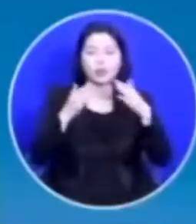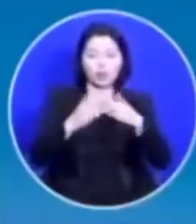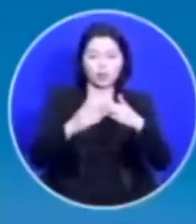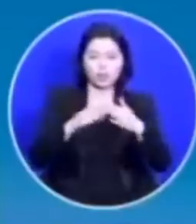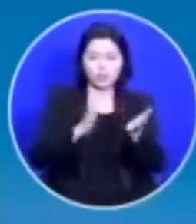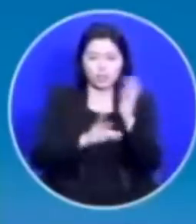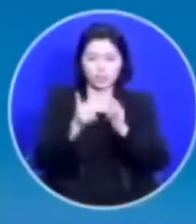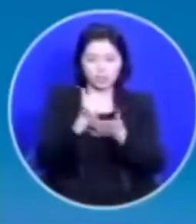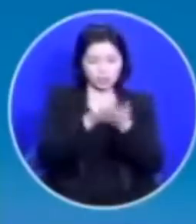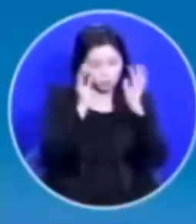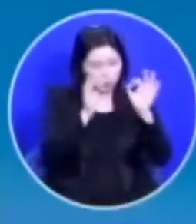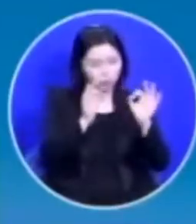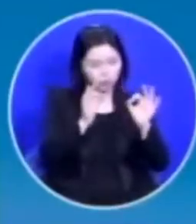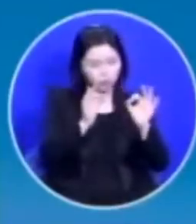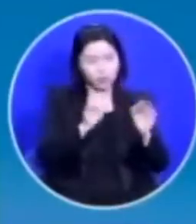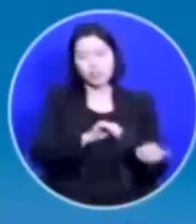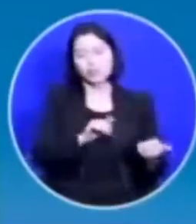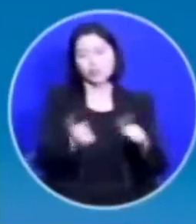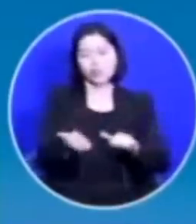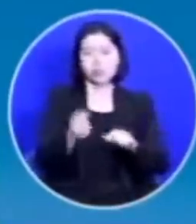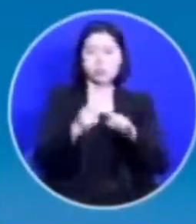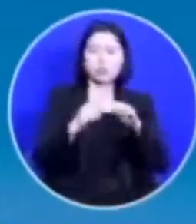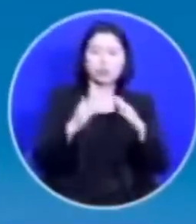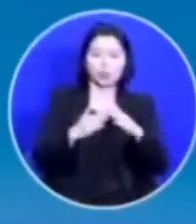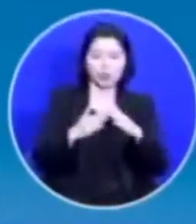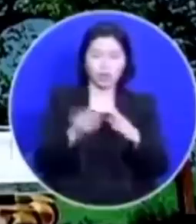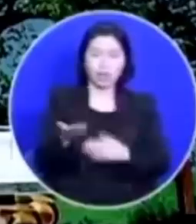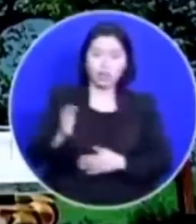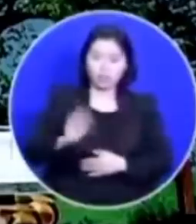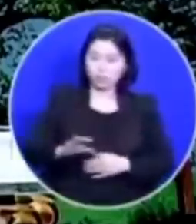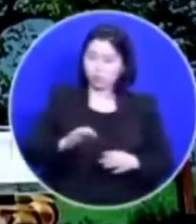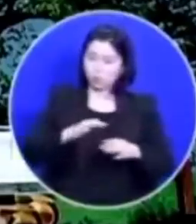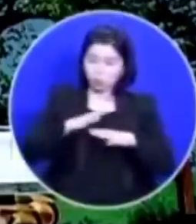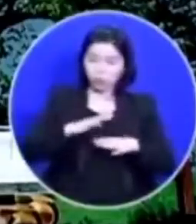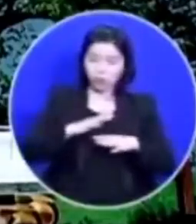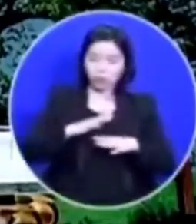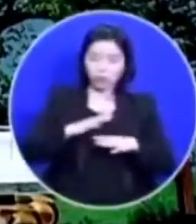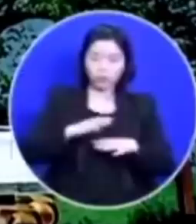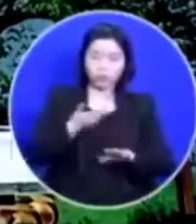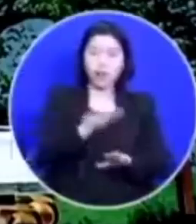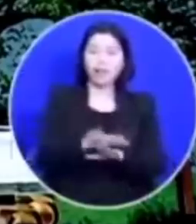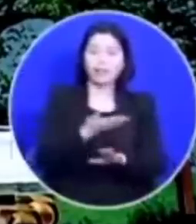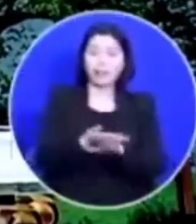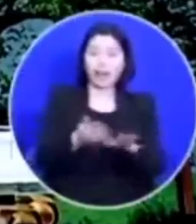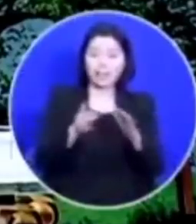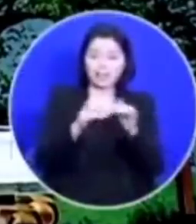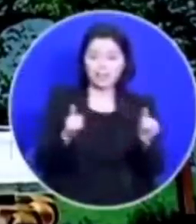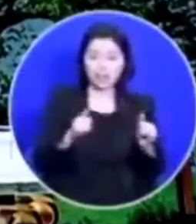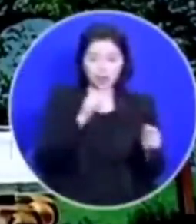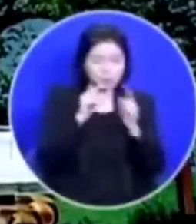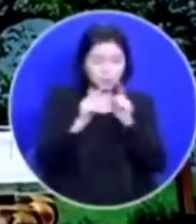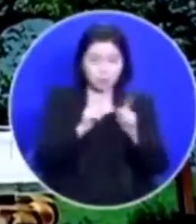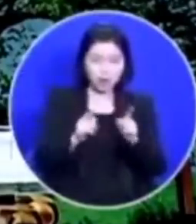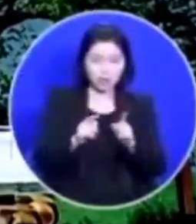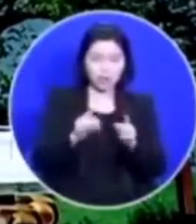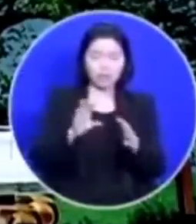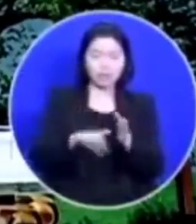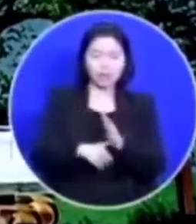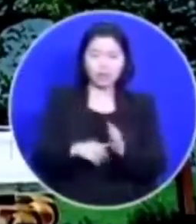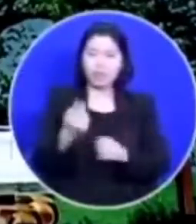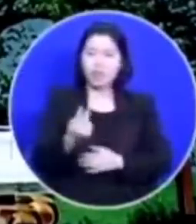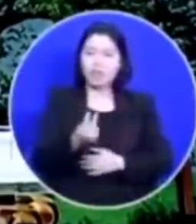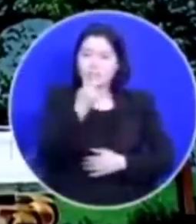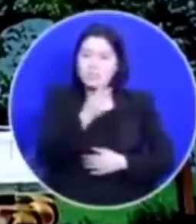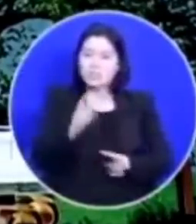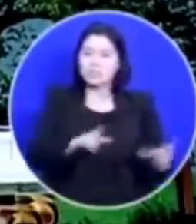죽은 교회 였어 그런데 참 놀랍게도 다른 사람들이 말할 때는 살았다 하는 이름을